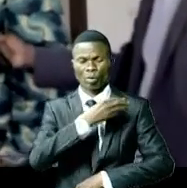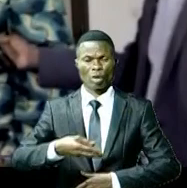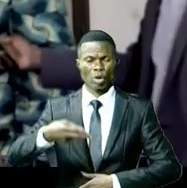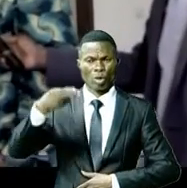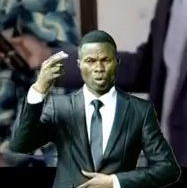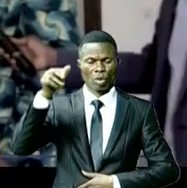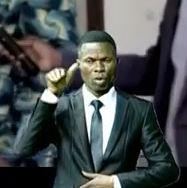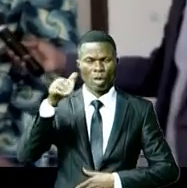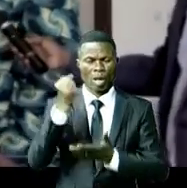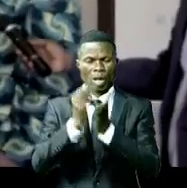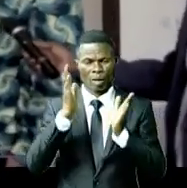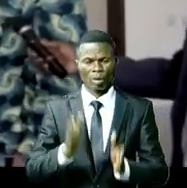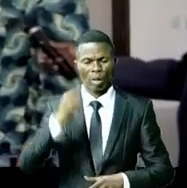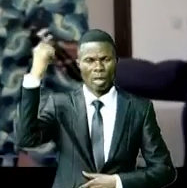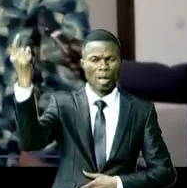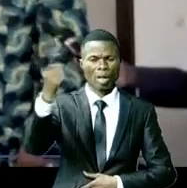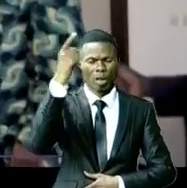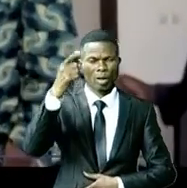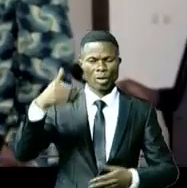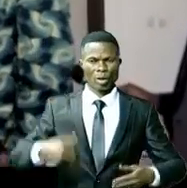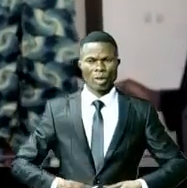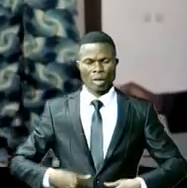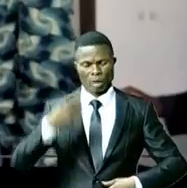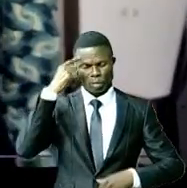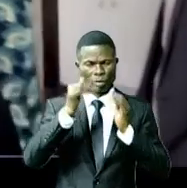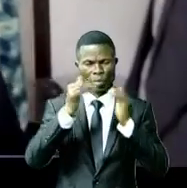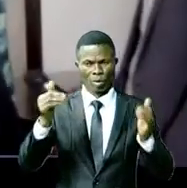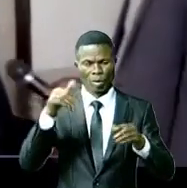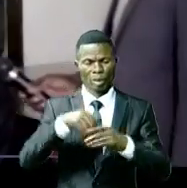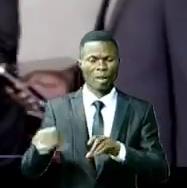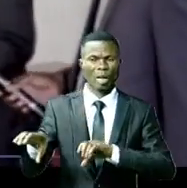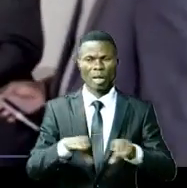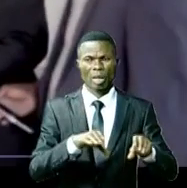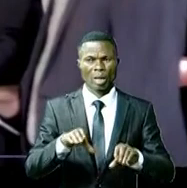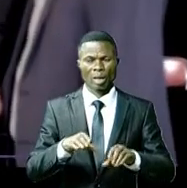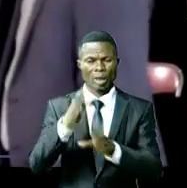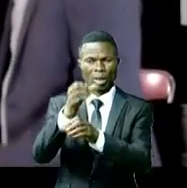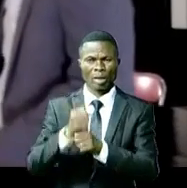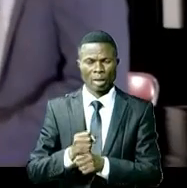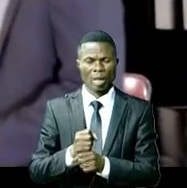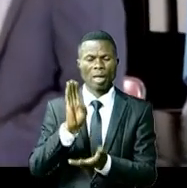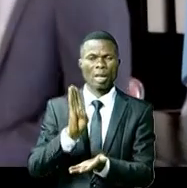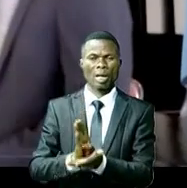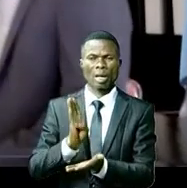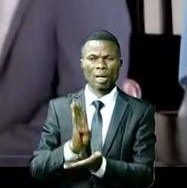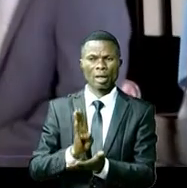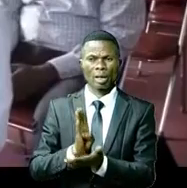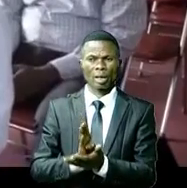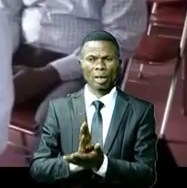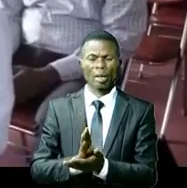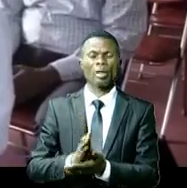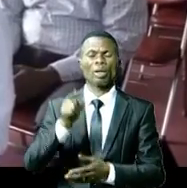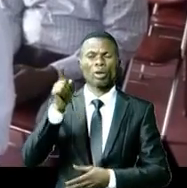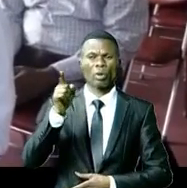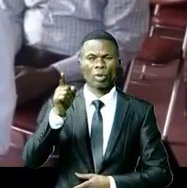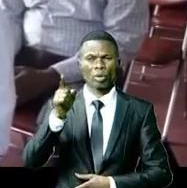honorifique d'ambassadeur international de la jeunesse pour la paix. Au cours de la cérémonie de réception du titre, le repromu a